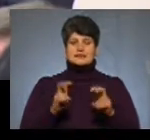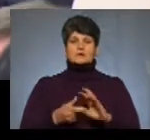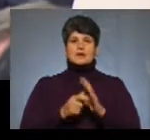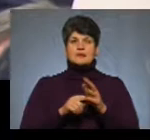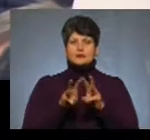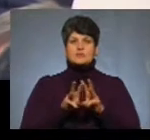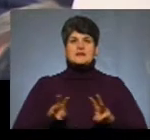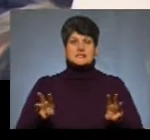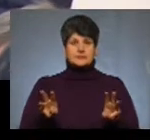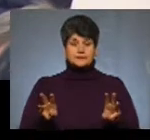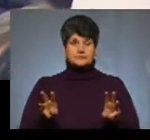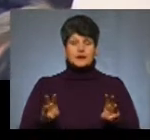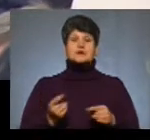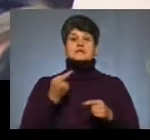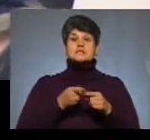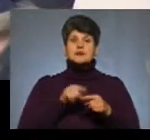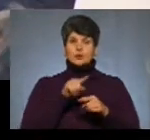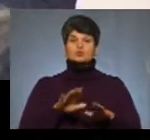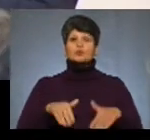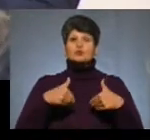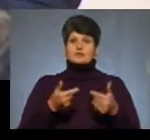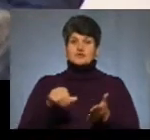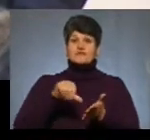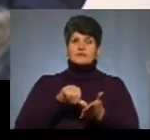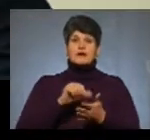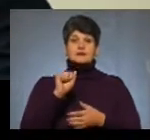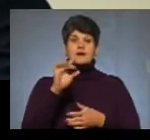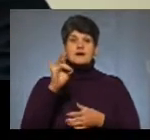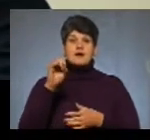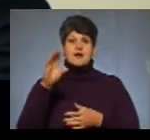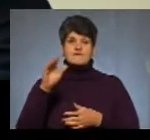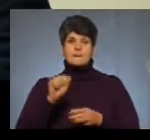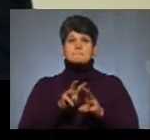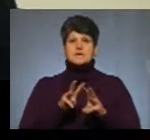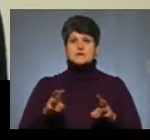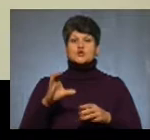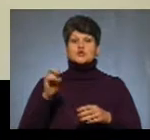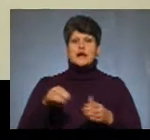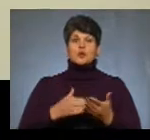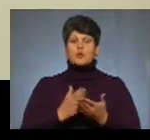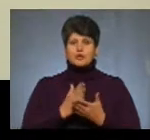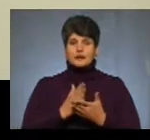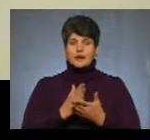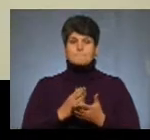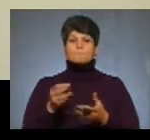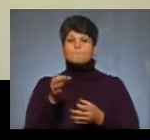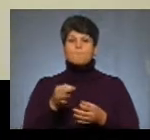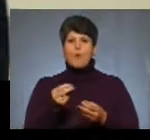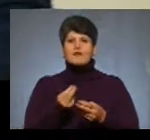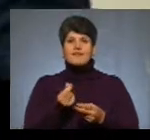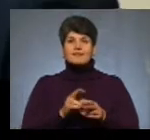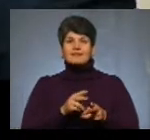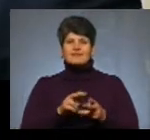в Кабінеті міністрів. З такою пропозицією виступив Андрій Рева, міністр соціальної політики. Монетизація субсидій